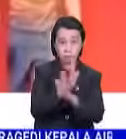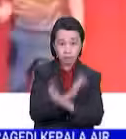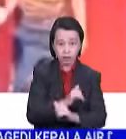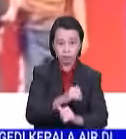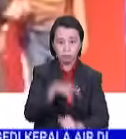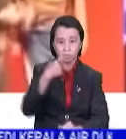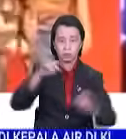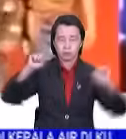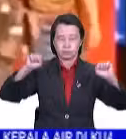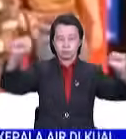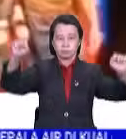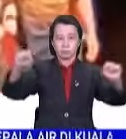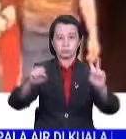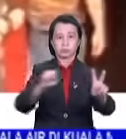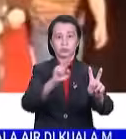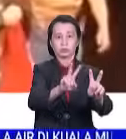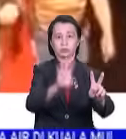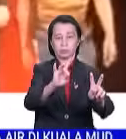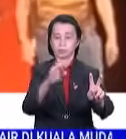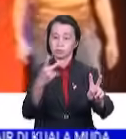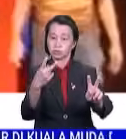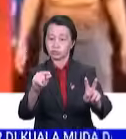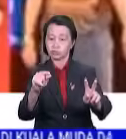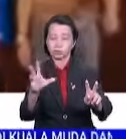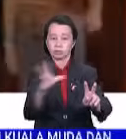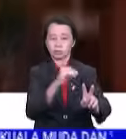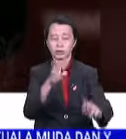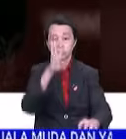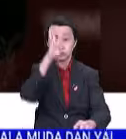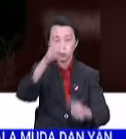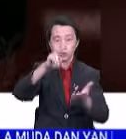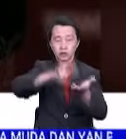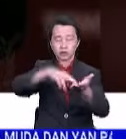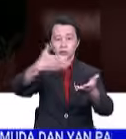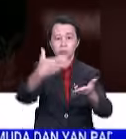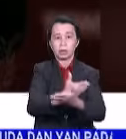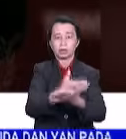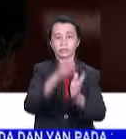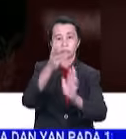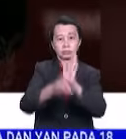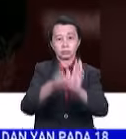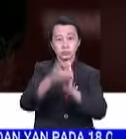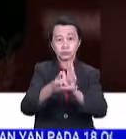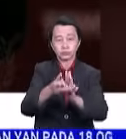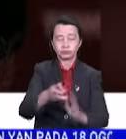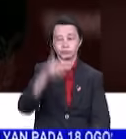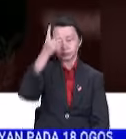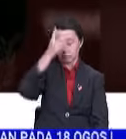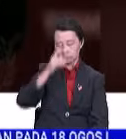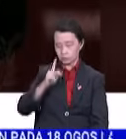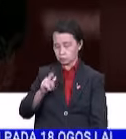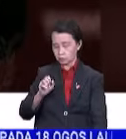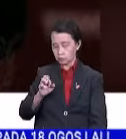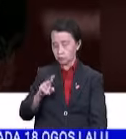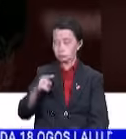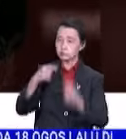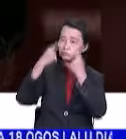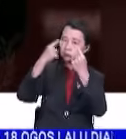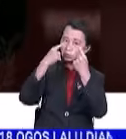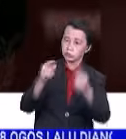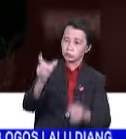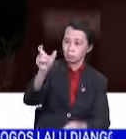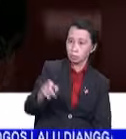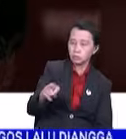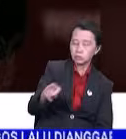melakukan angkatan 228 kg sekaligus menciptakan rekor baru sukan paralympic menurut databook Arema kejayaan Boni